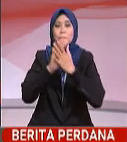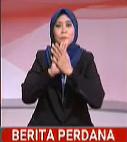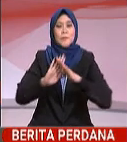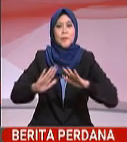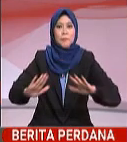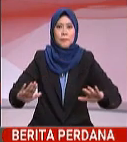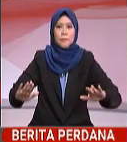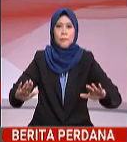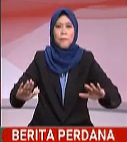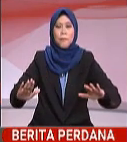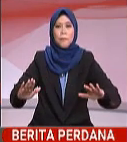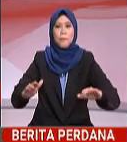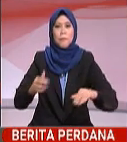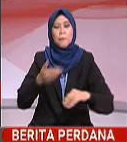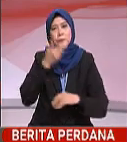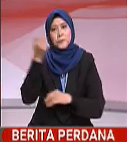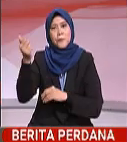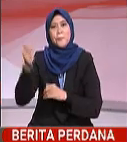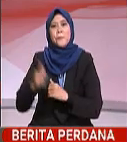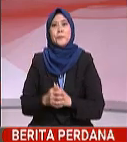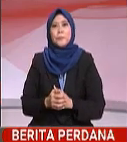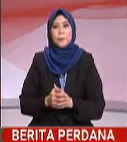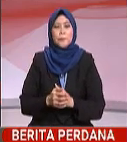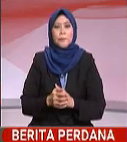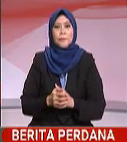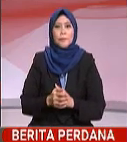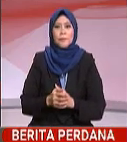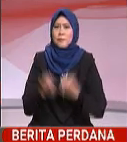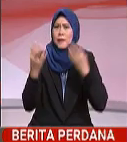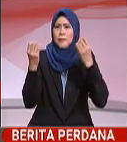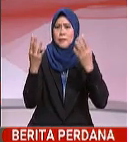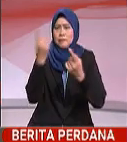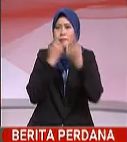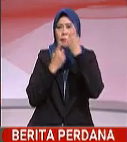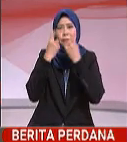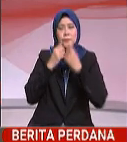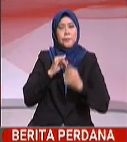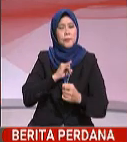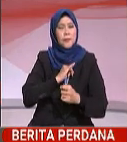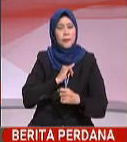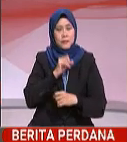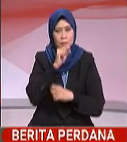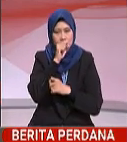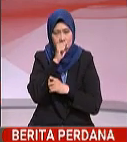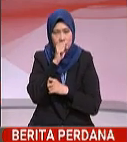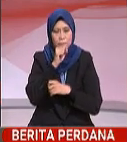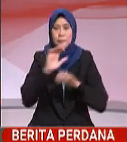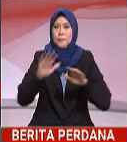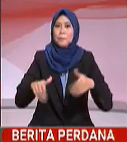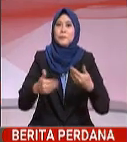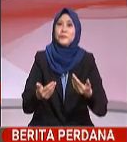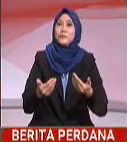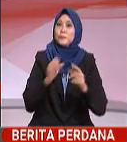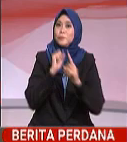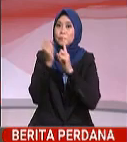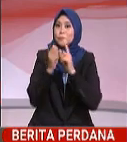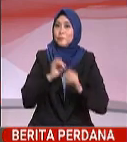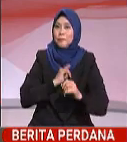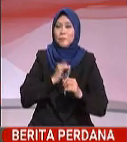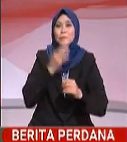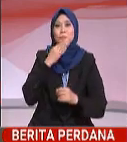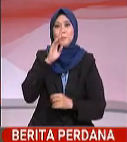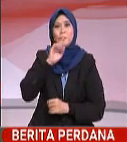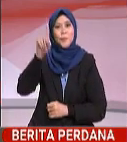yang berkesan. Jadi ramai nak tanya saya hari ini bagaimana keadaan saya. Alhamdulillah, saya